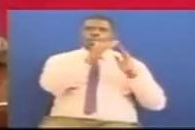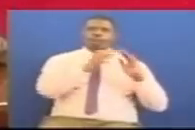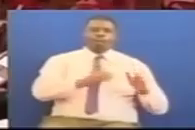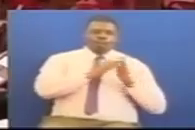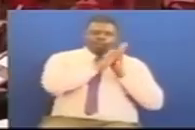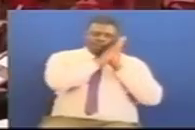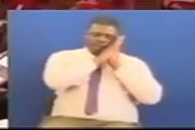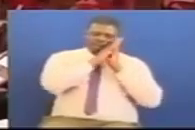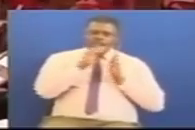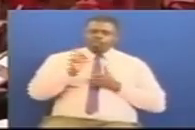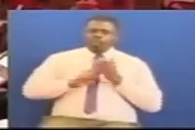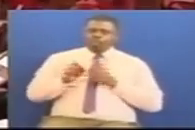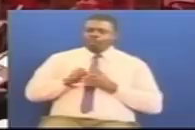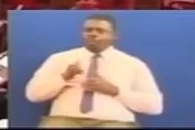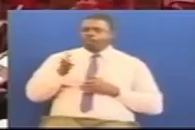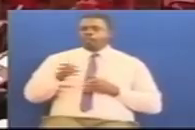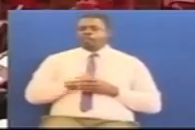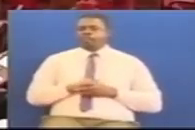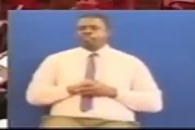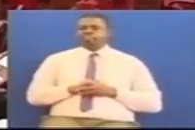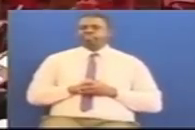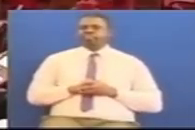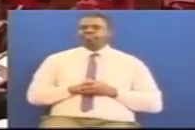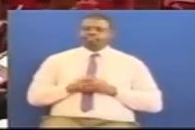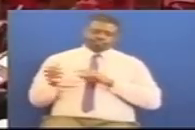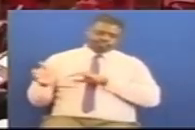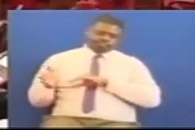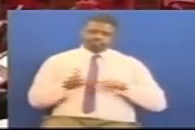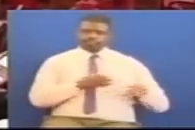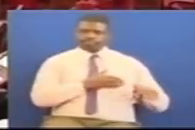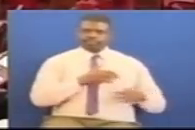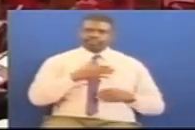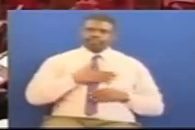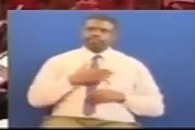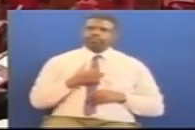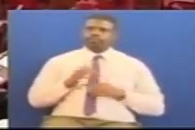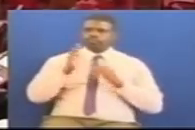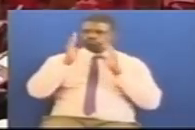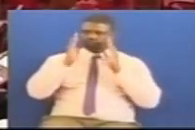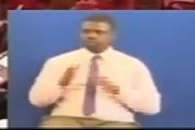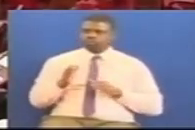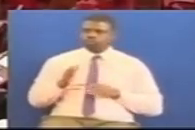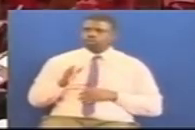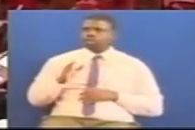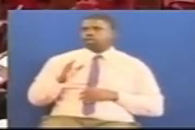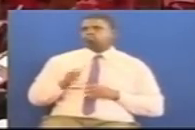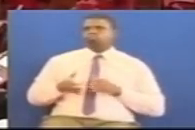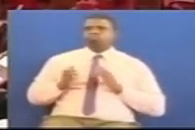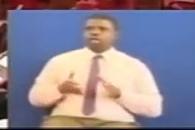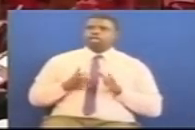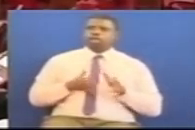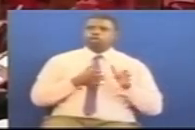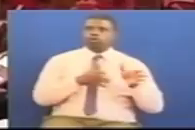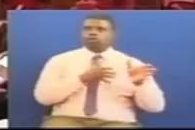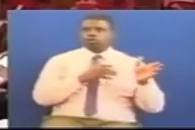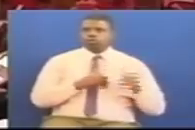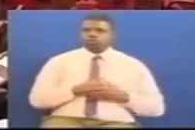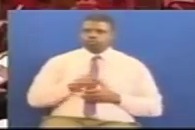za wanafunzi. Asante Mheshimiwa Mwalongo na Mheshimiwa Hussein Yusuf.